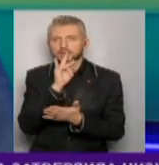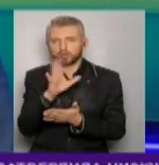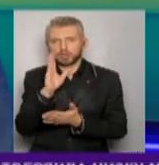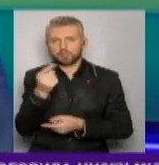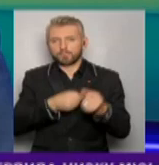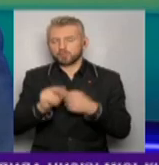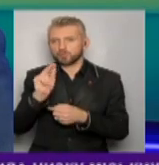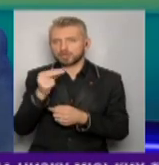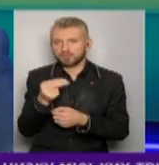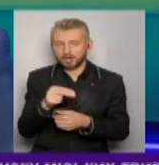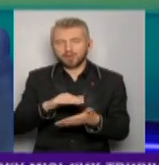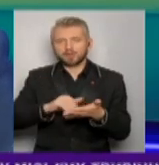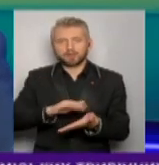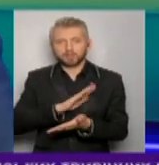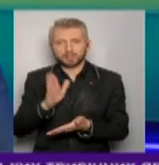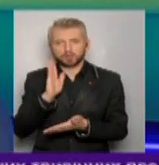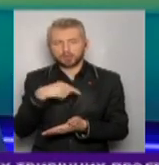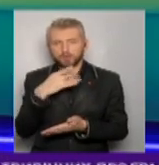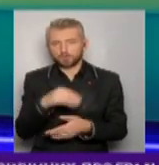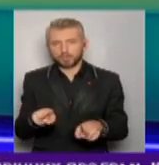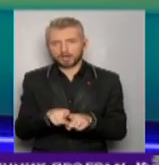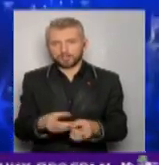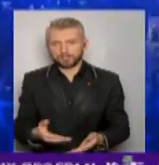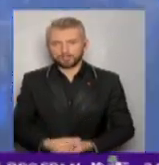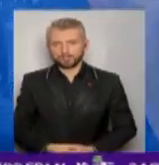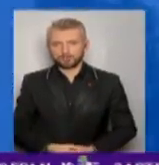повернемося у четвер, тож не пропустіть. Будемо говорити про таке.